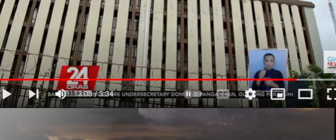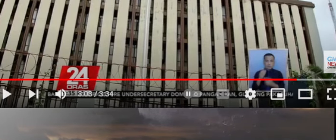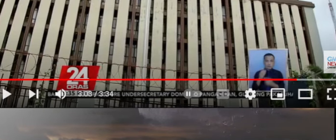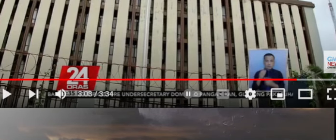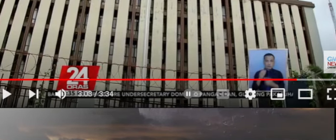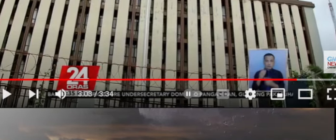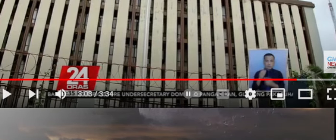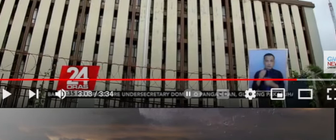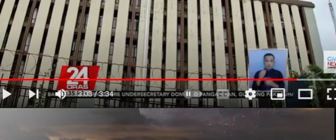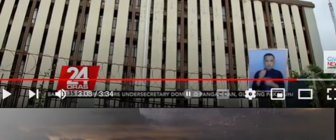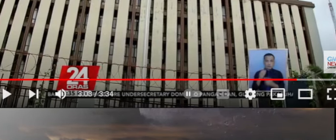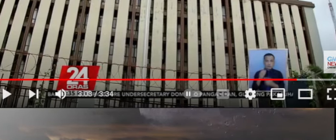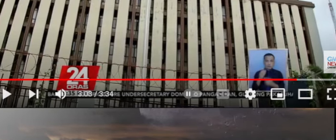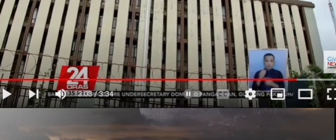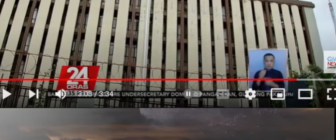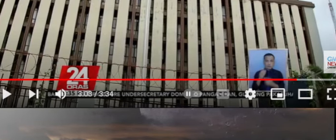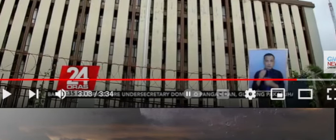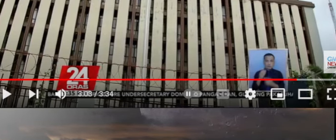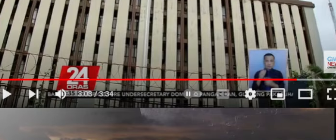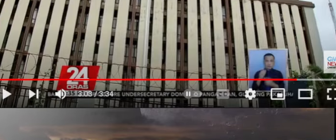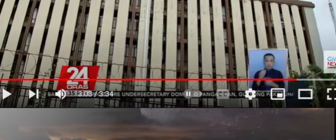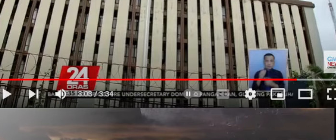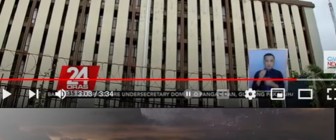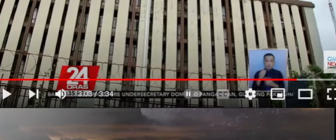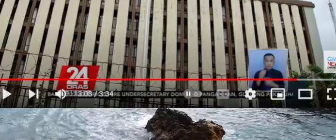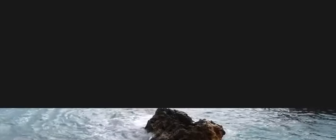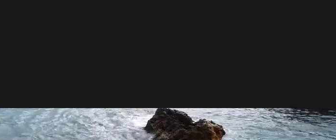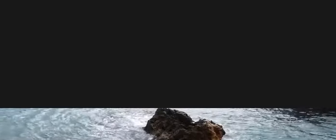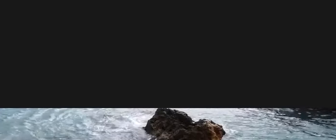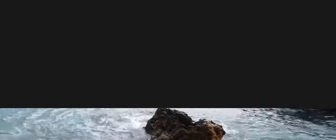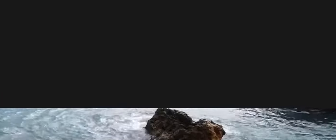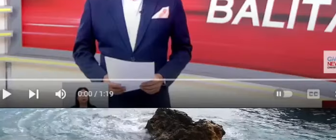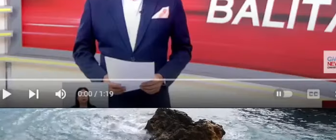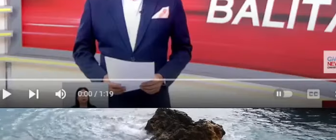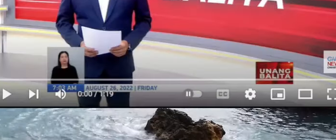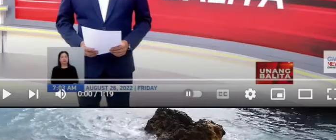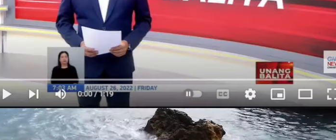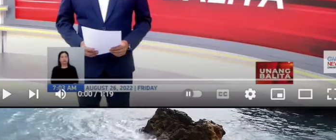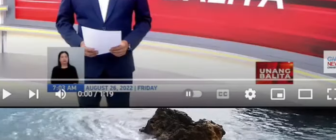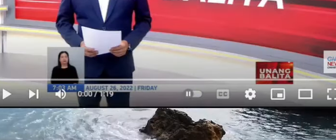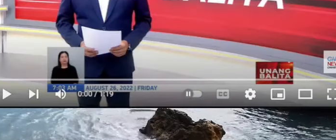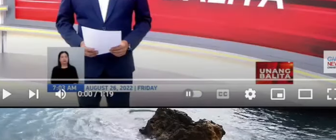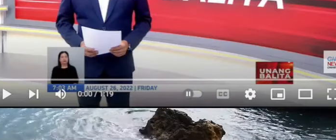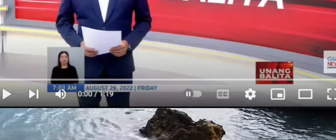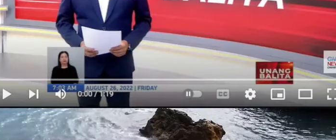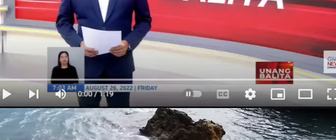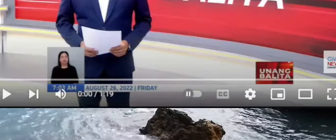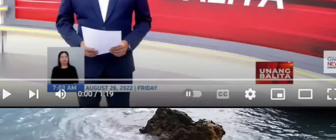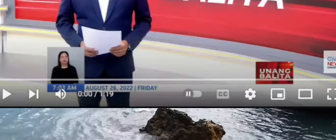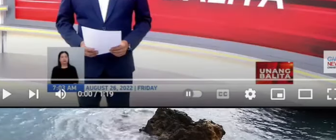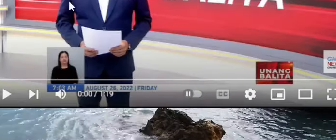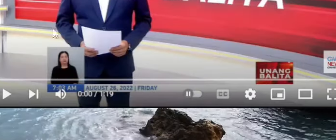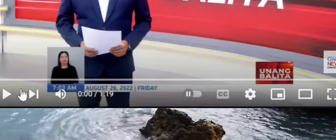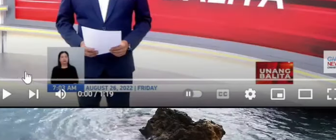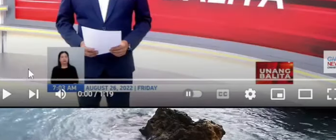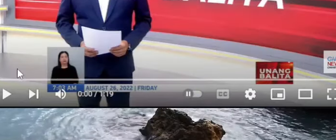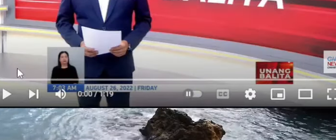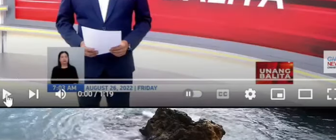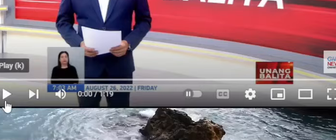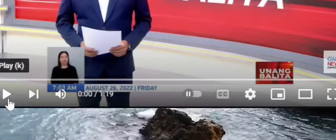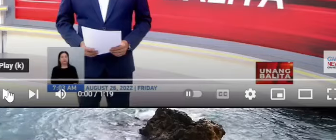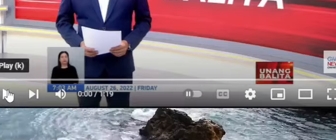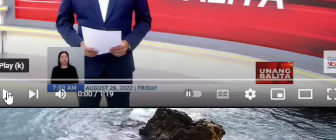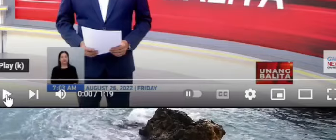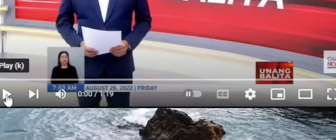Yan ang aking nakikitang ano dyan. Pati ba naman itong asin ay titirahin din? O, pakinggan muna